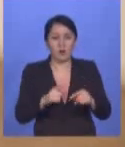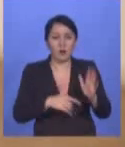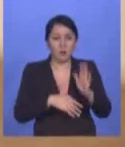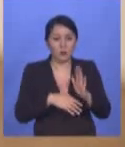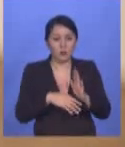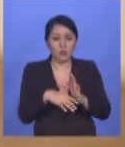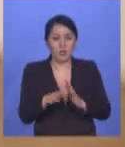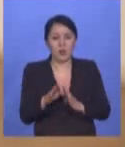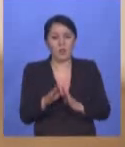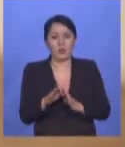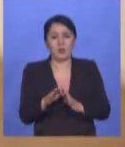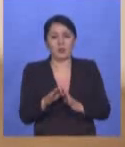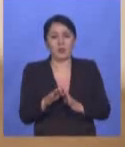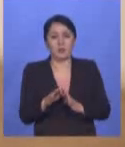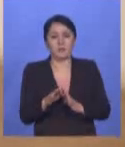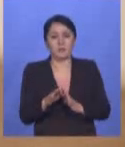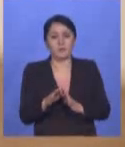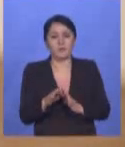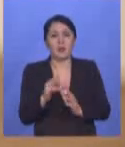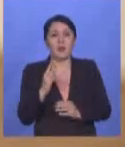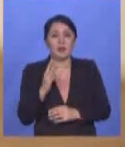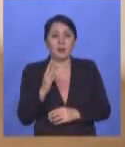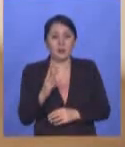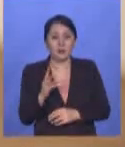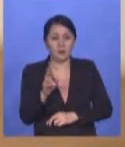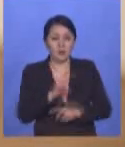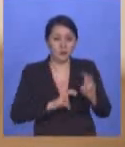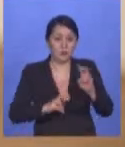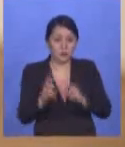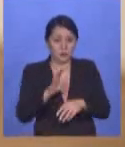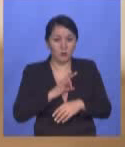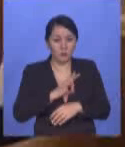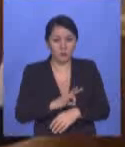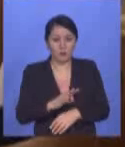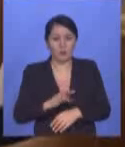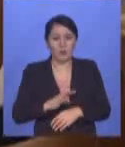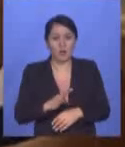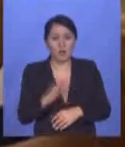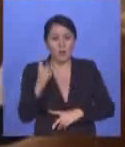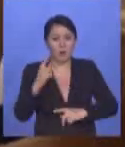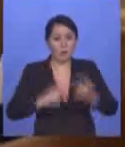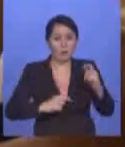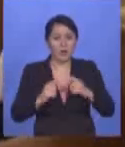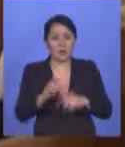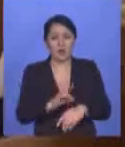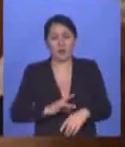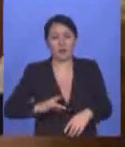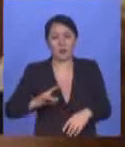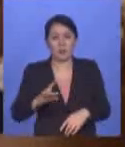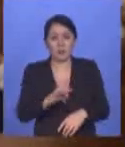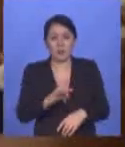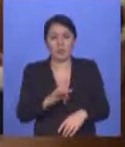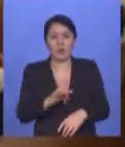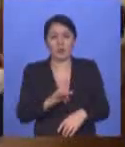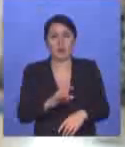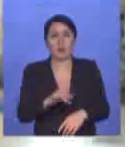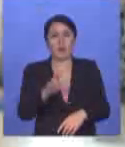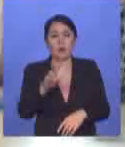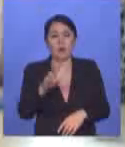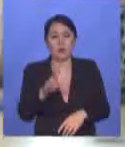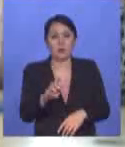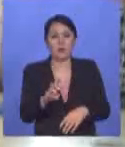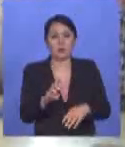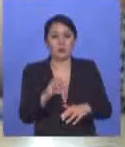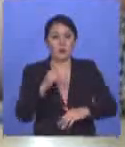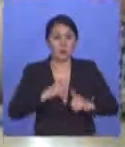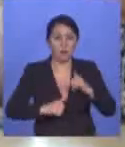мақсатында осы екі зерттеу жұмыстарын жүргізіп жатырмыз. Форумға өңіріміздің аудандарынан келген 200-ге жуық